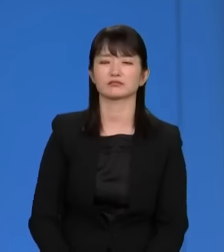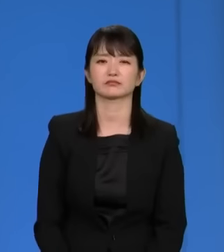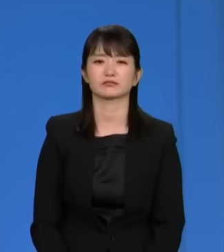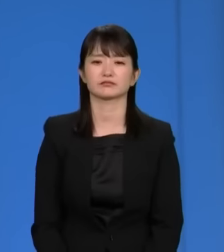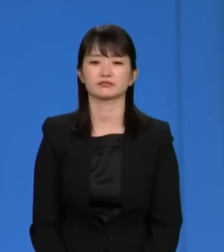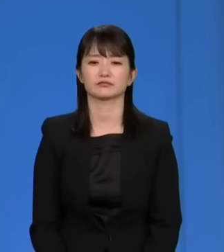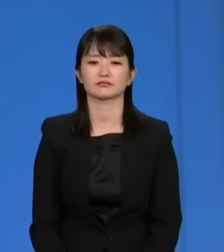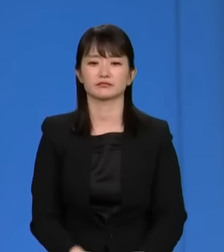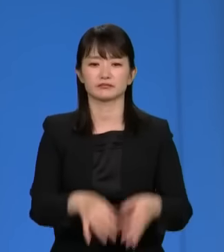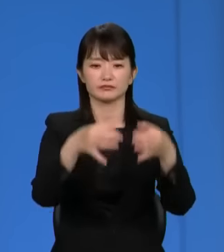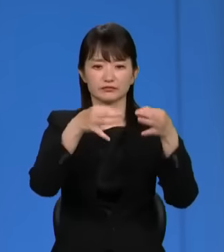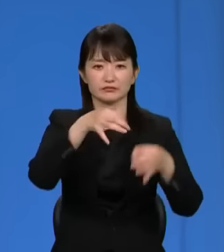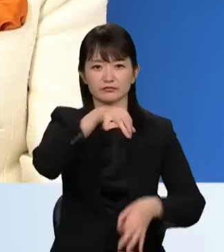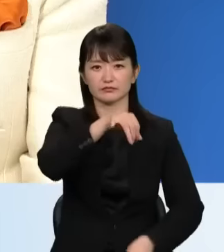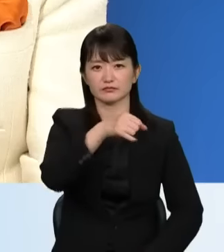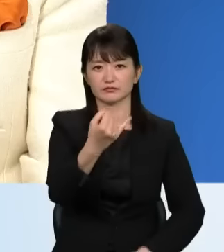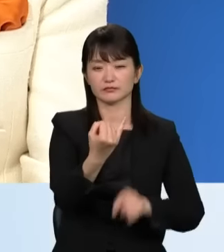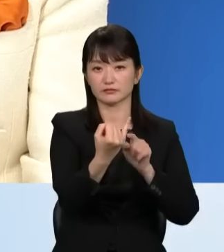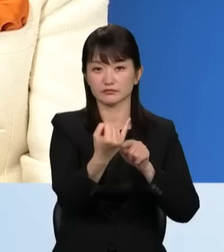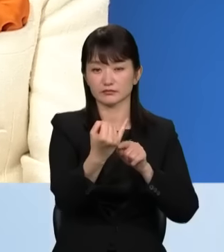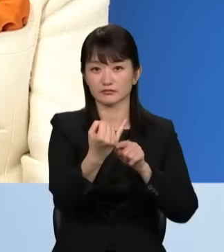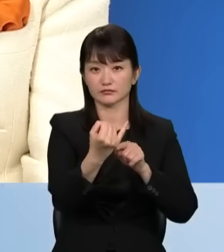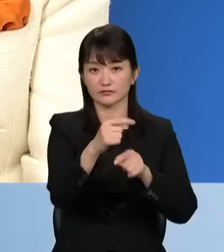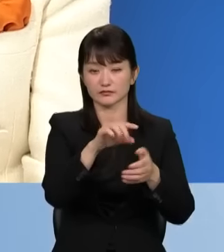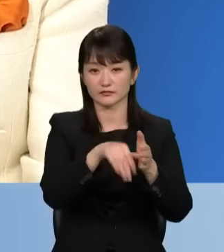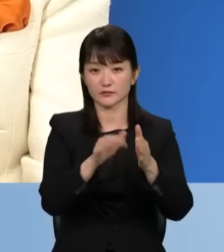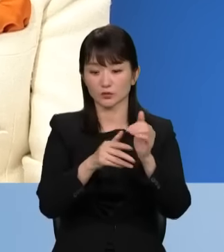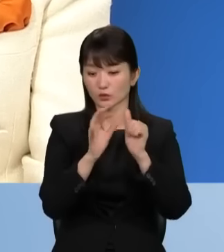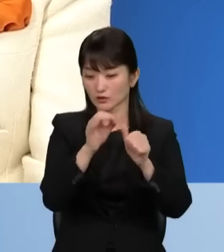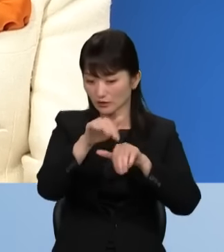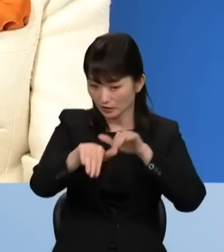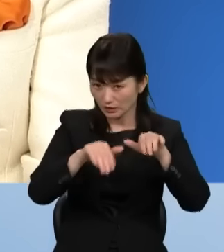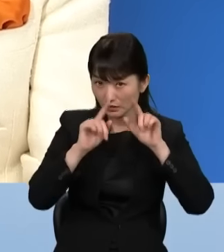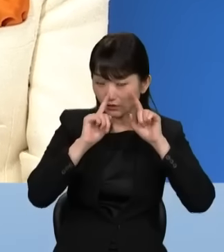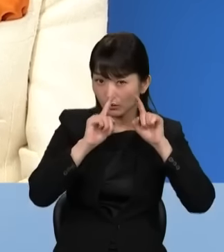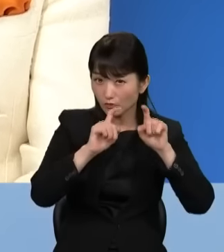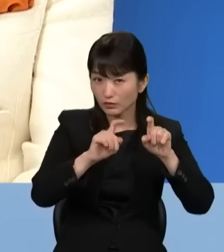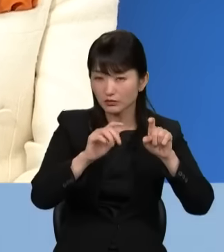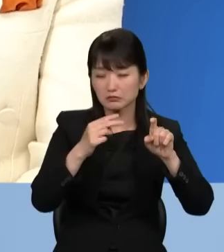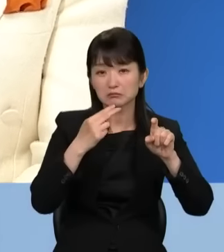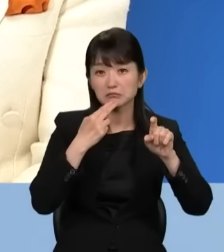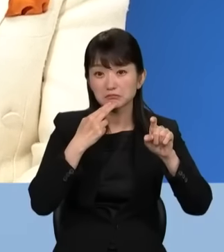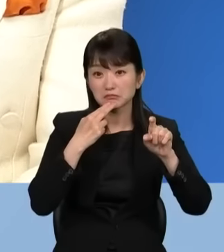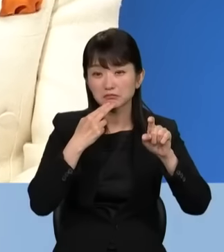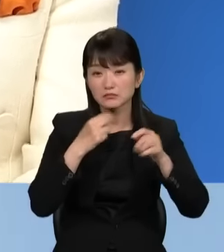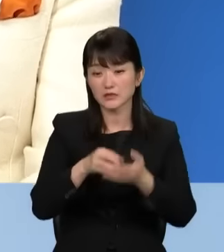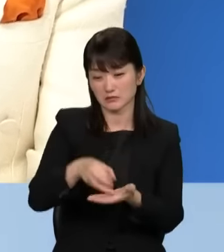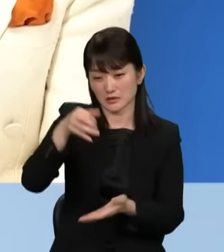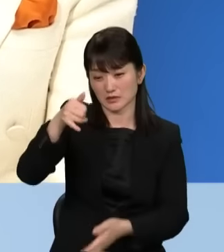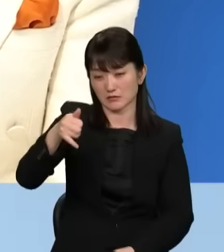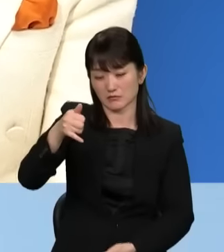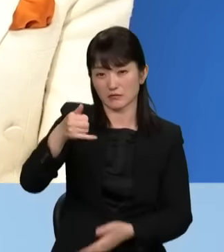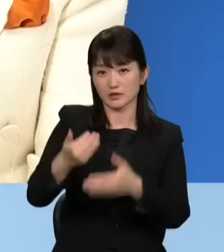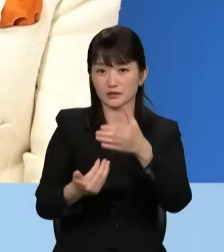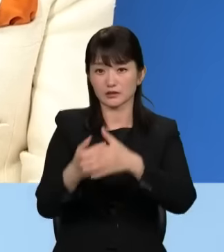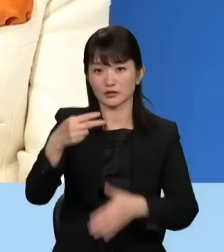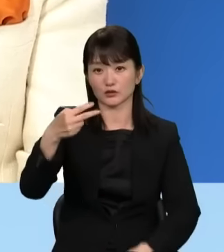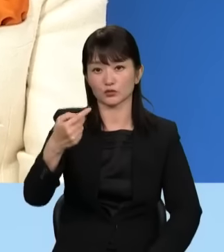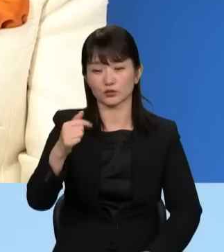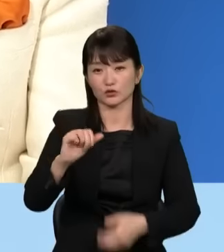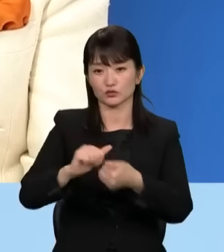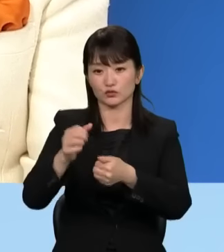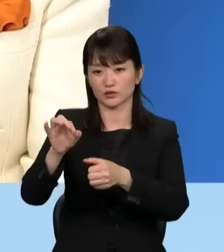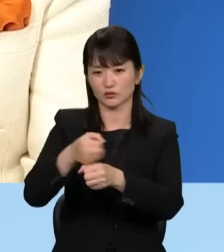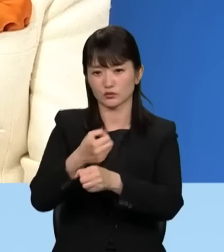그 김건희 여사 당시에는 공천개입 의혹 지금의 이런 의혹은 불거지지 않았지만 명품백 소수 사건이나 도이치 모터스 주가